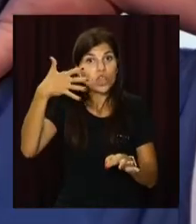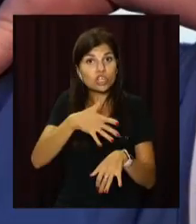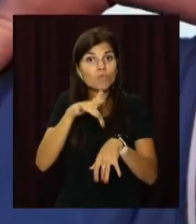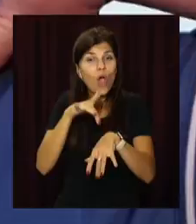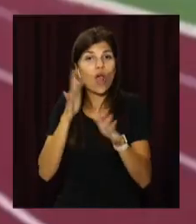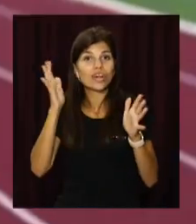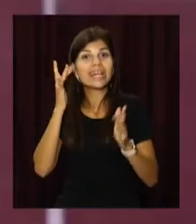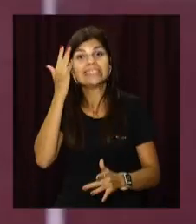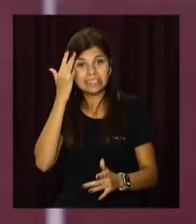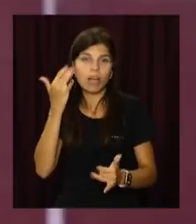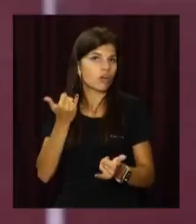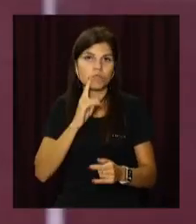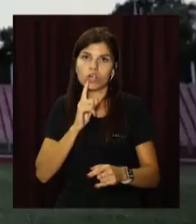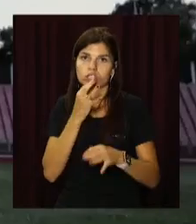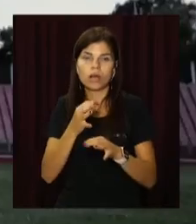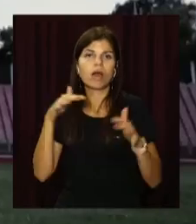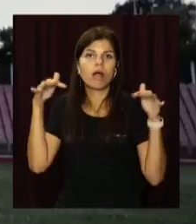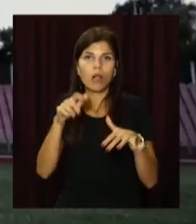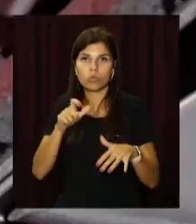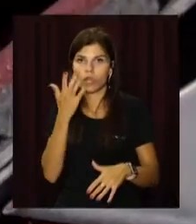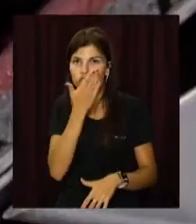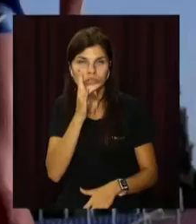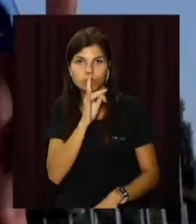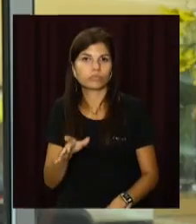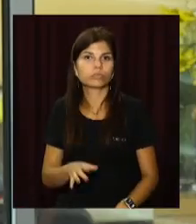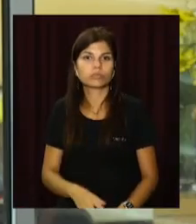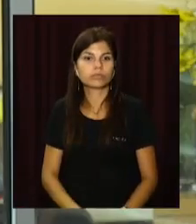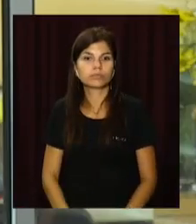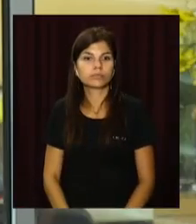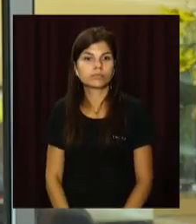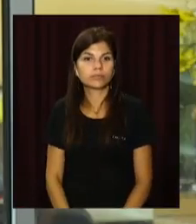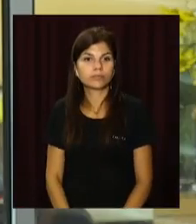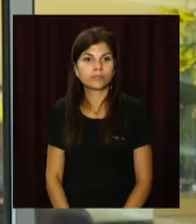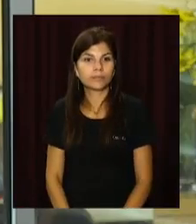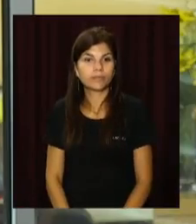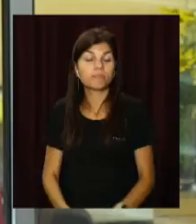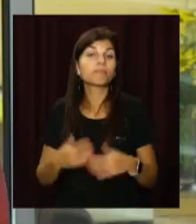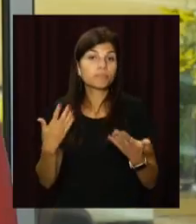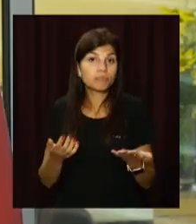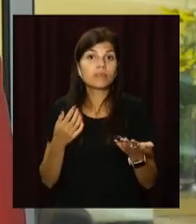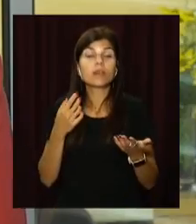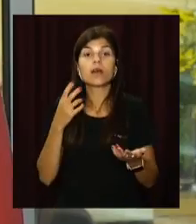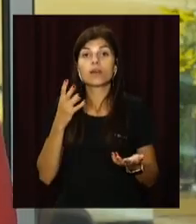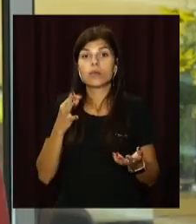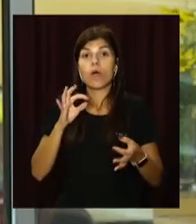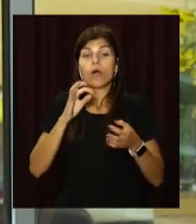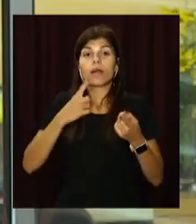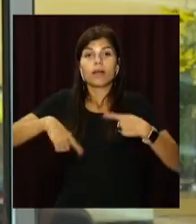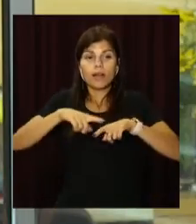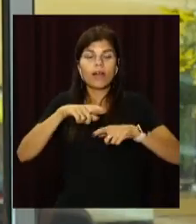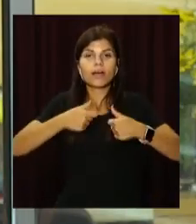болівальників. Натомість Оргкомітет Олімпійських